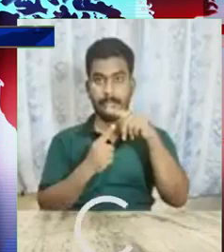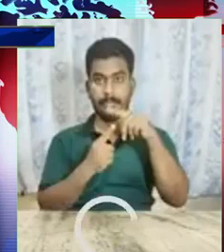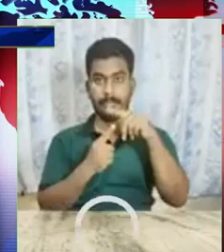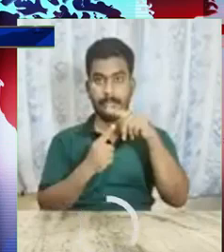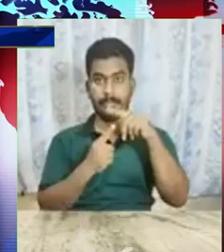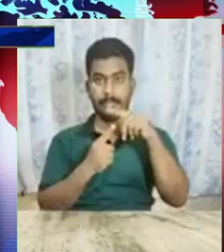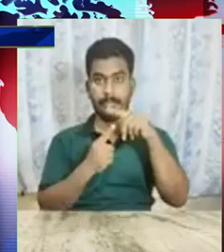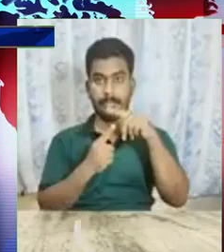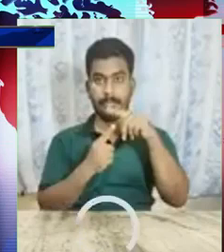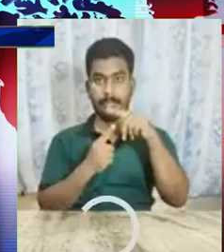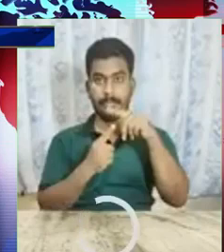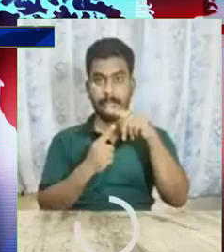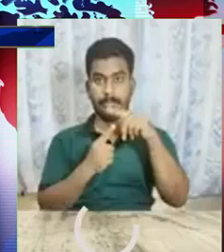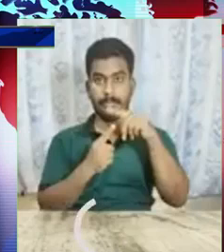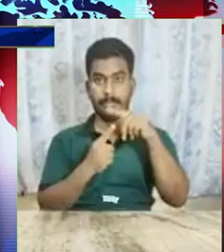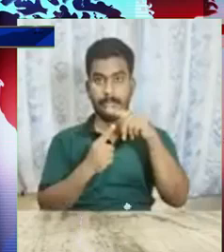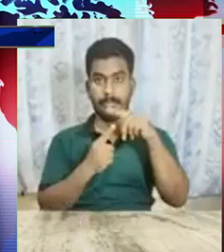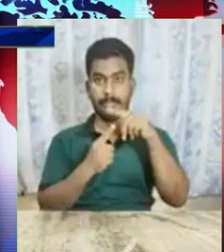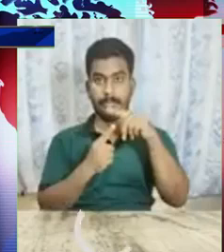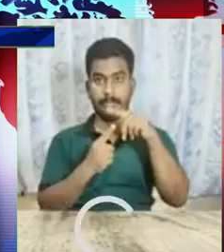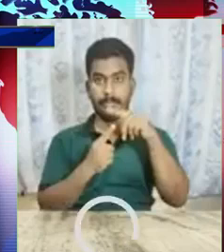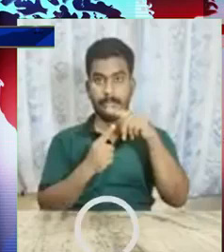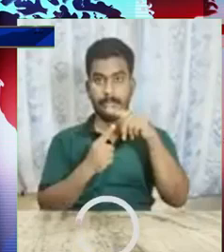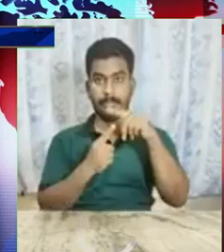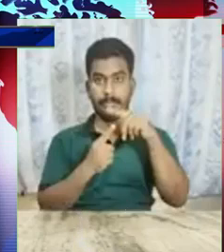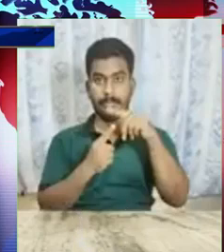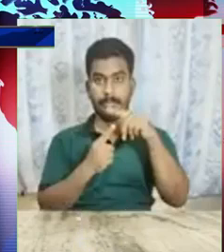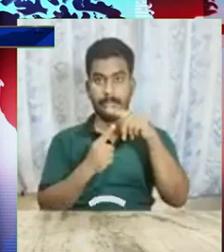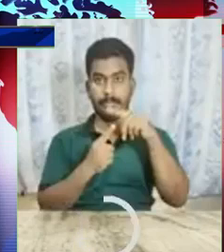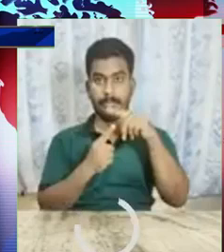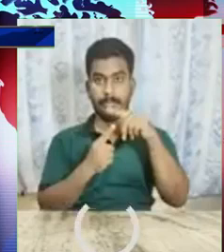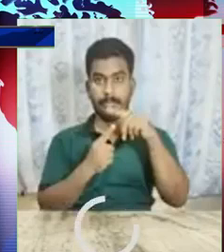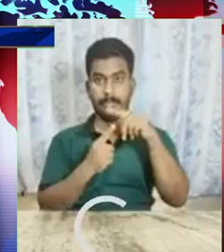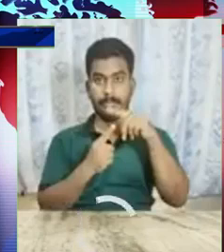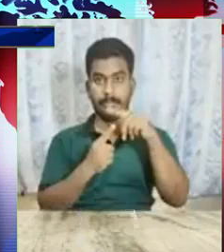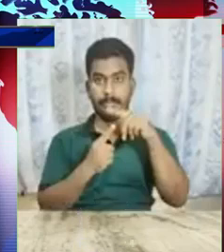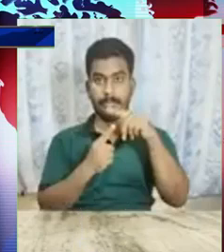ഈ വിൽപ്പനയിലൂടെ സമ്പാദിച്ച് കളയാമെന്ന് ചിന്തിക്കരുത്.